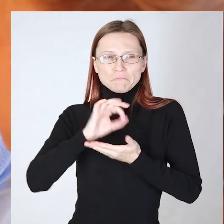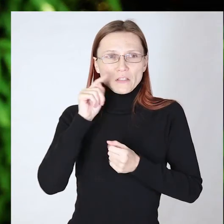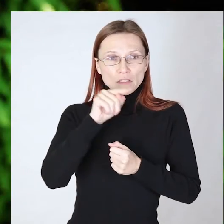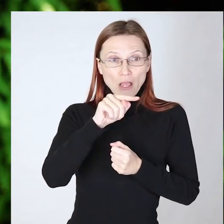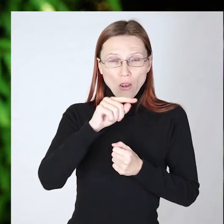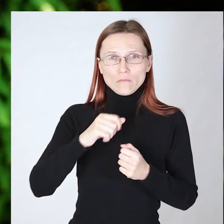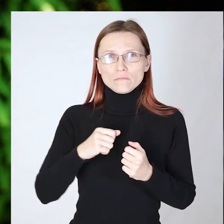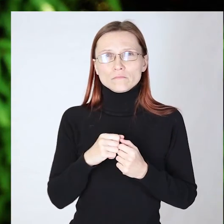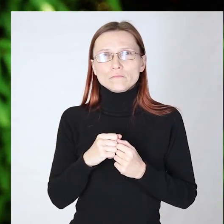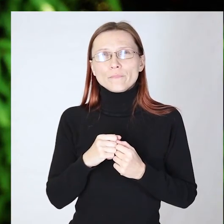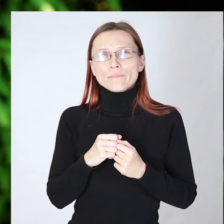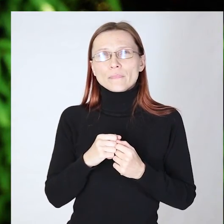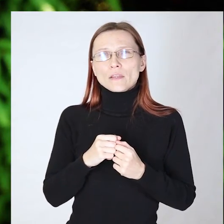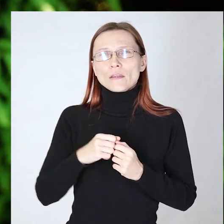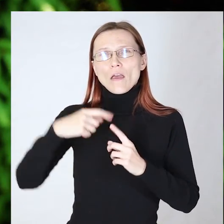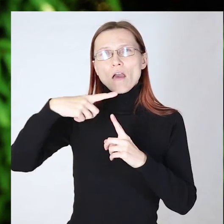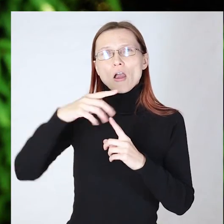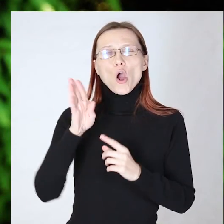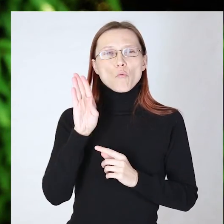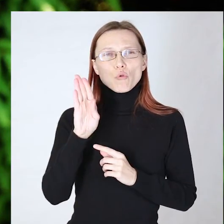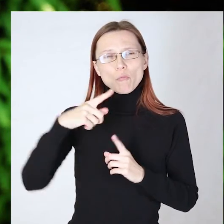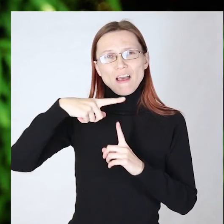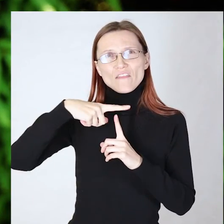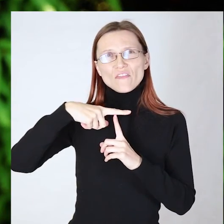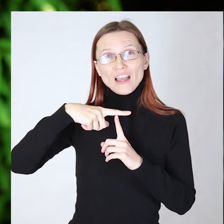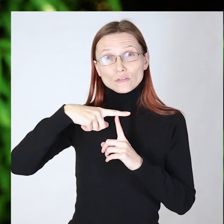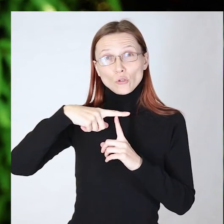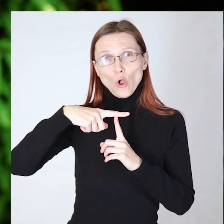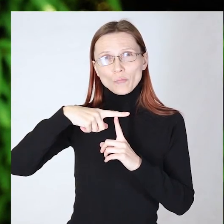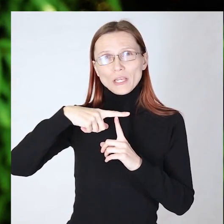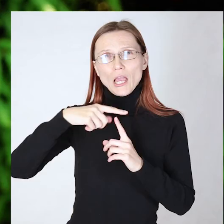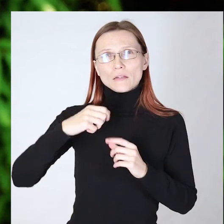Zaoberajú sa Bloomovou taxonómiou, kde